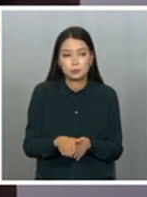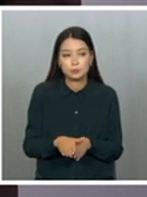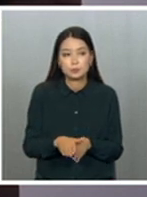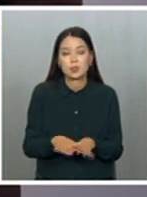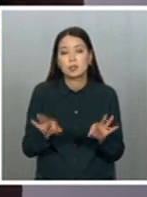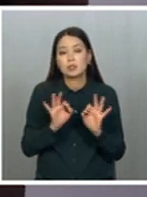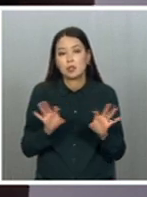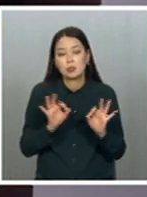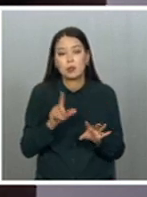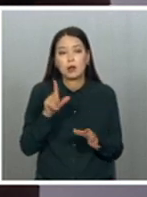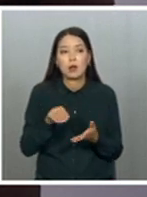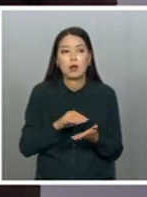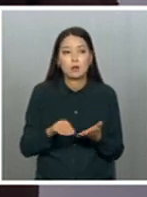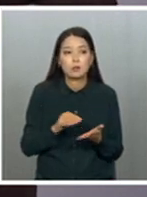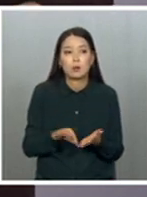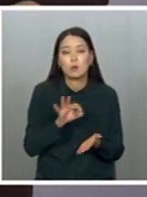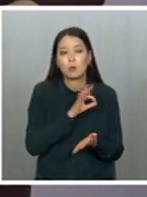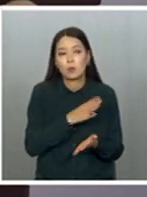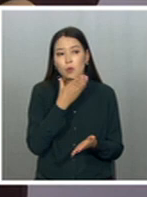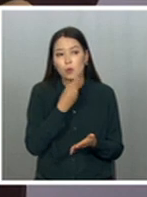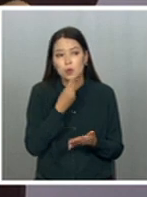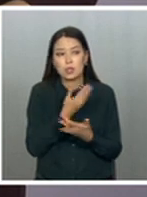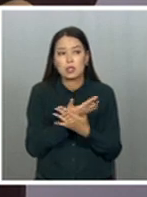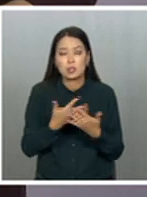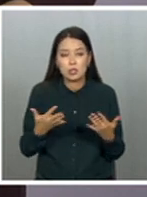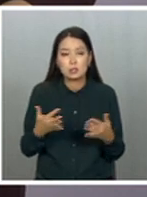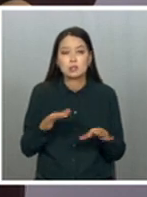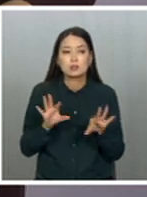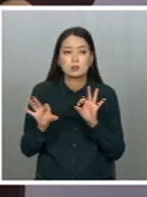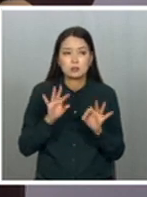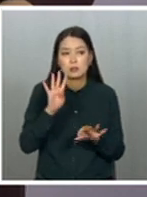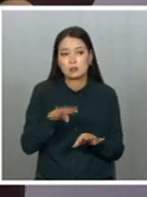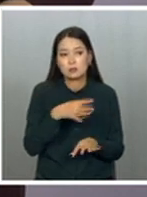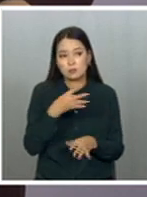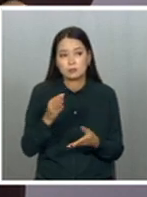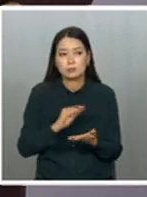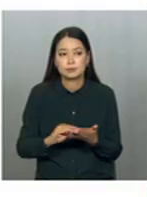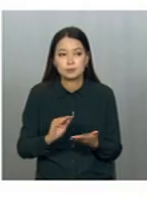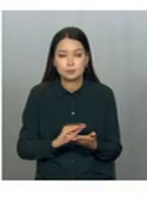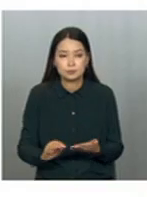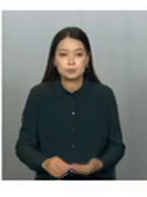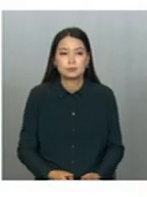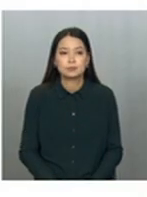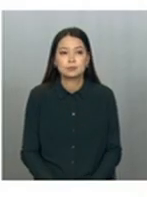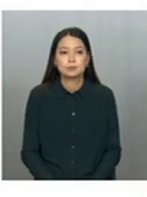Шығармада автор қолданған көркемдегіш тәсілдерді кестеге жинақтаңыздар.